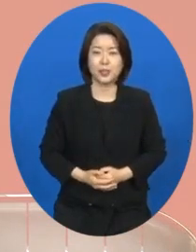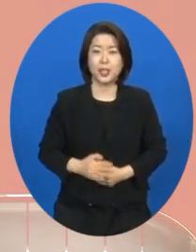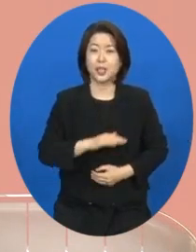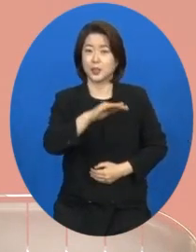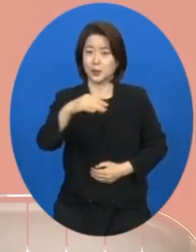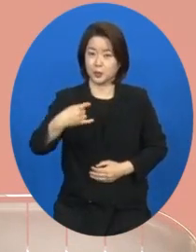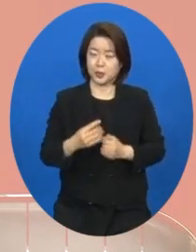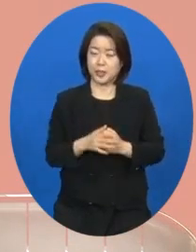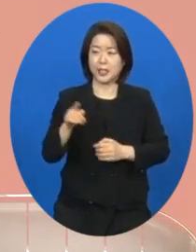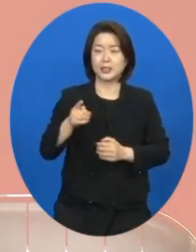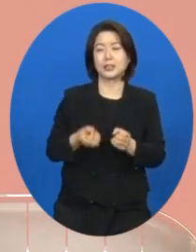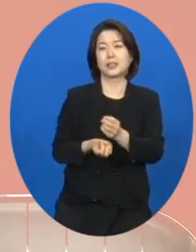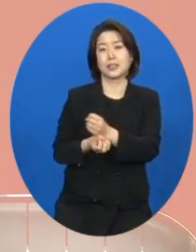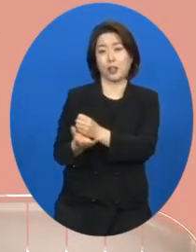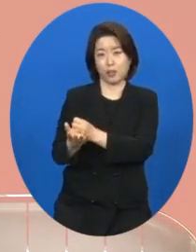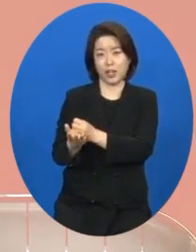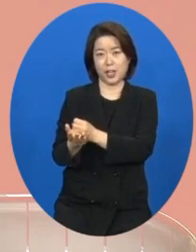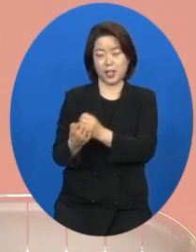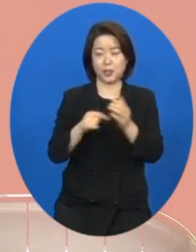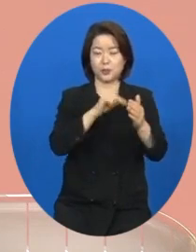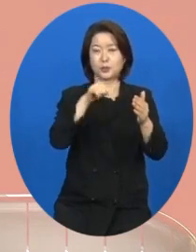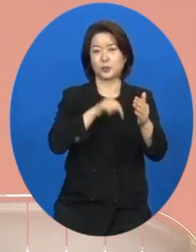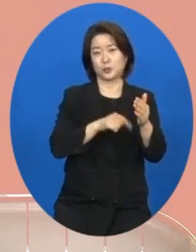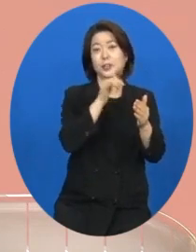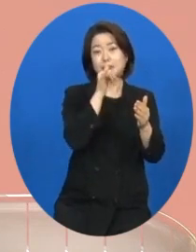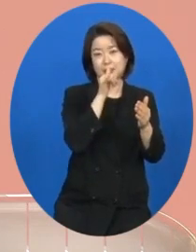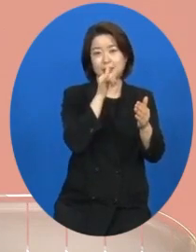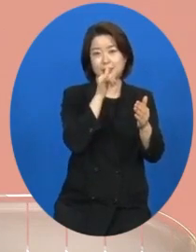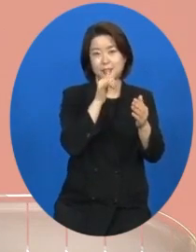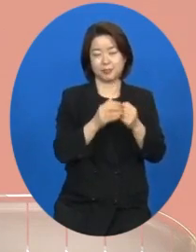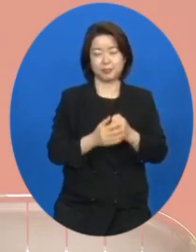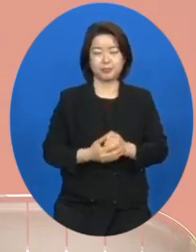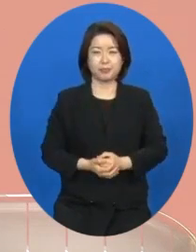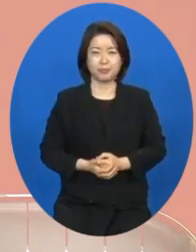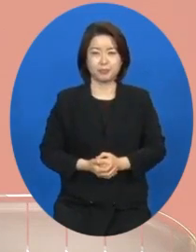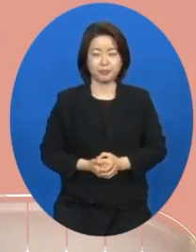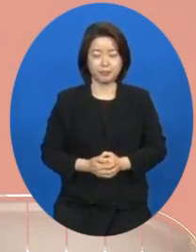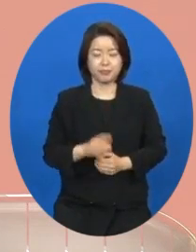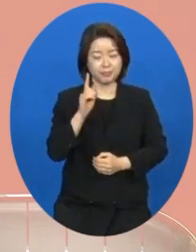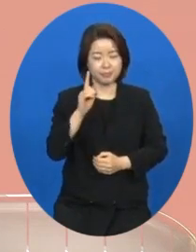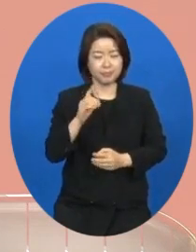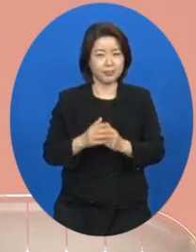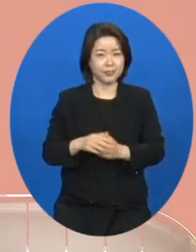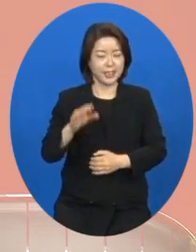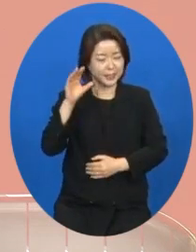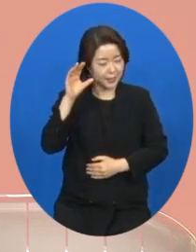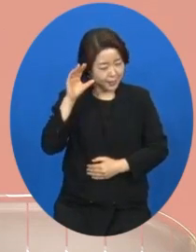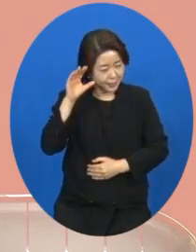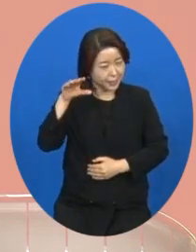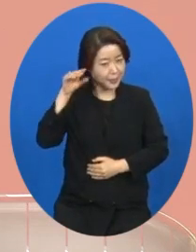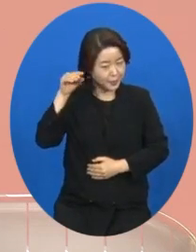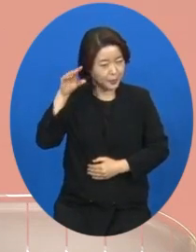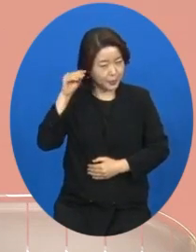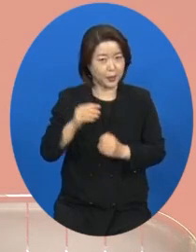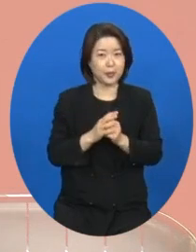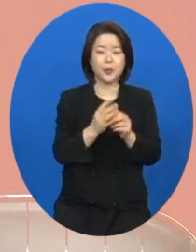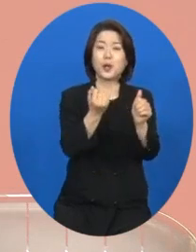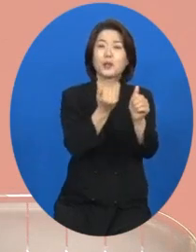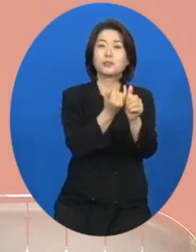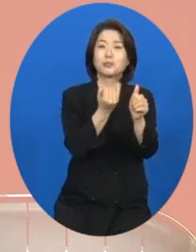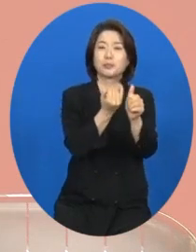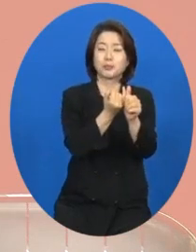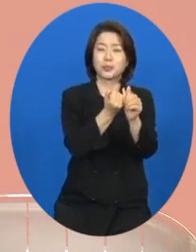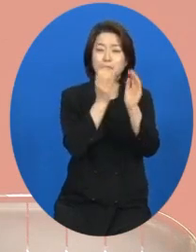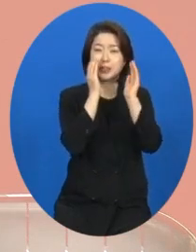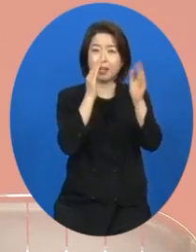다 그 영향이 우리에게도 있습니다. 한번 귀 기울여서 부부를 향한 하나님의